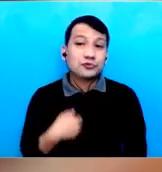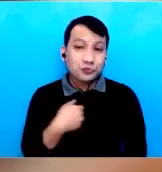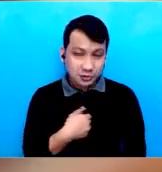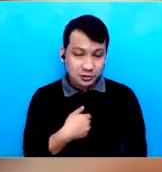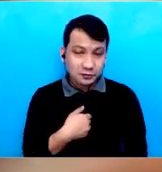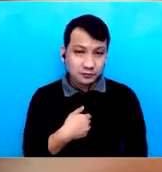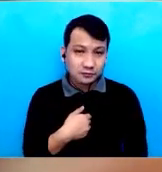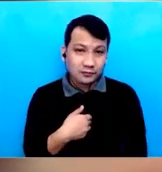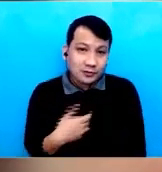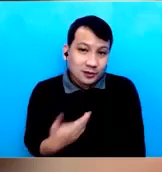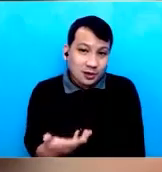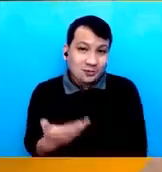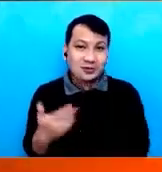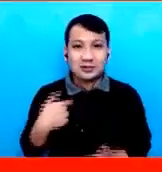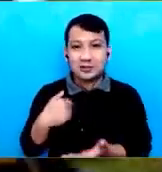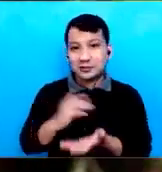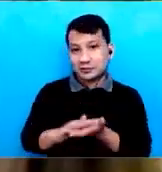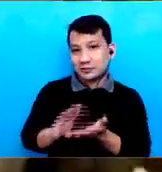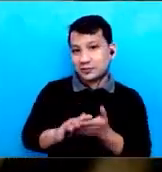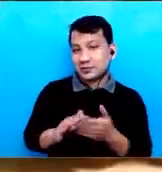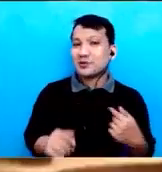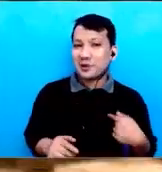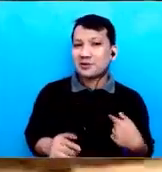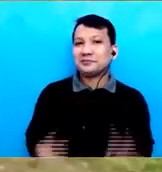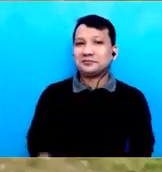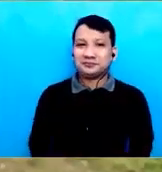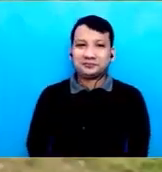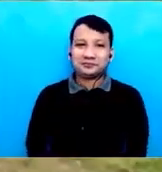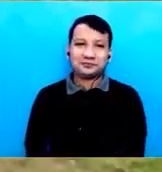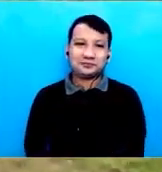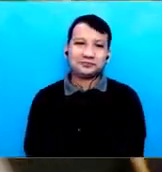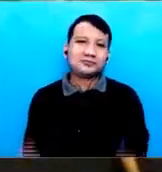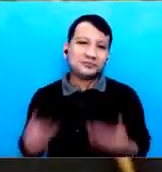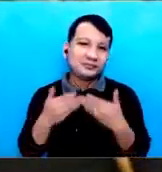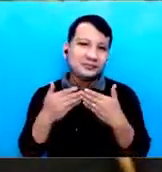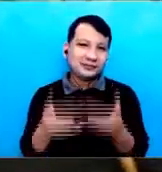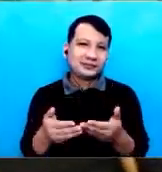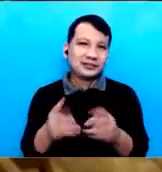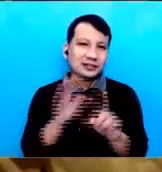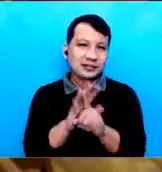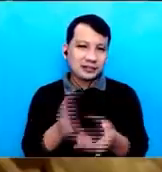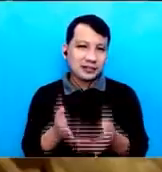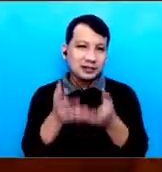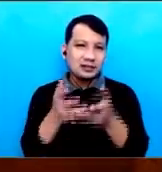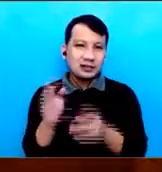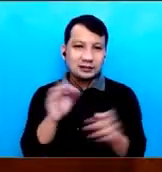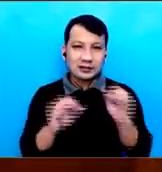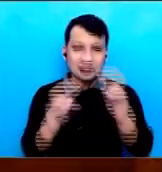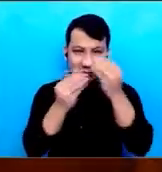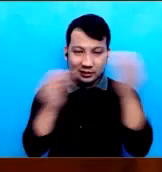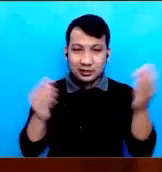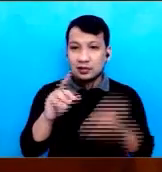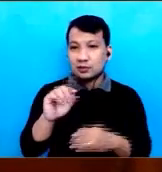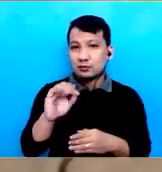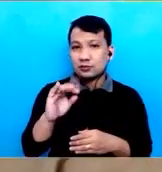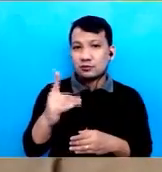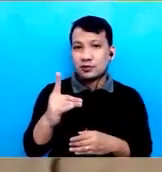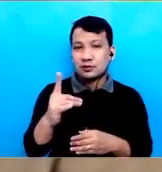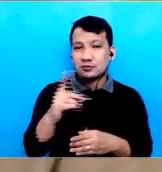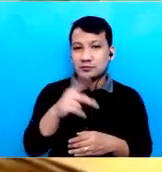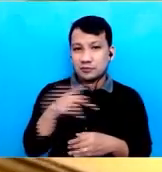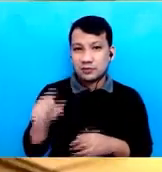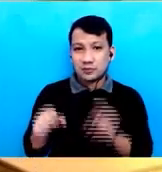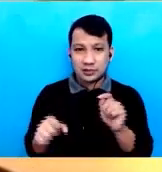sana mapatawad niyo ako. Tuloy lang ang mga sorpresa ng mga teleserye sa Todo Max ng primetime ng